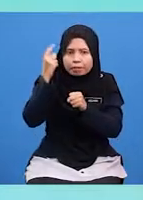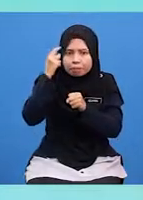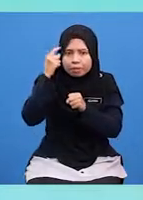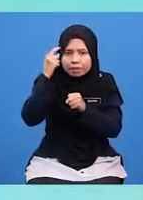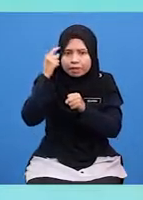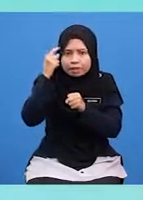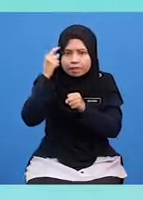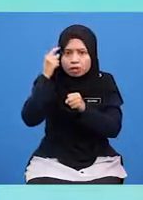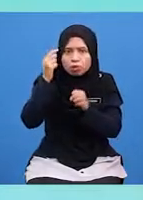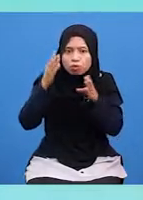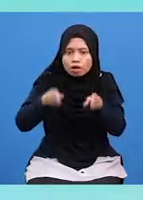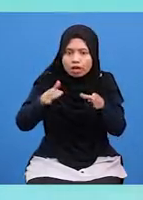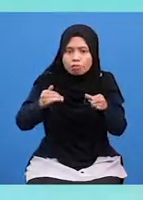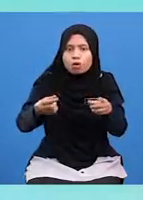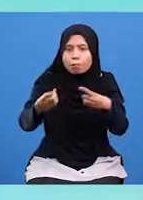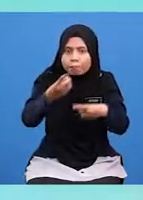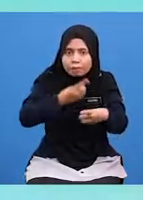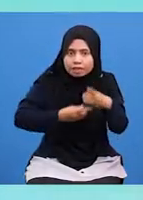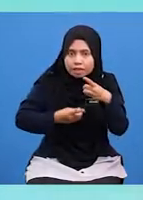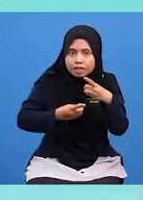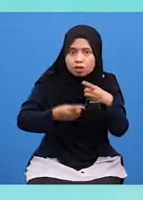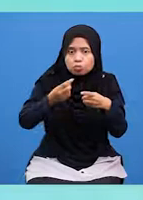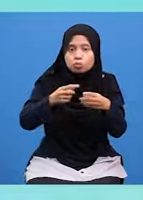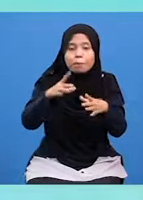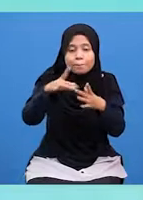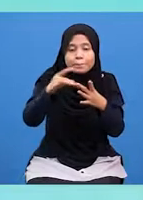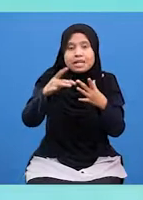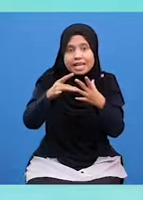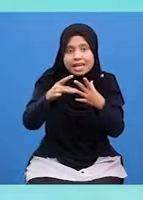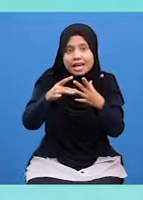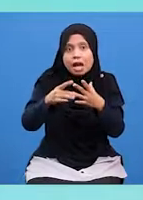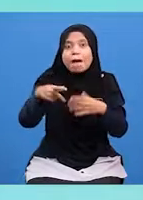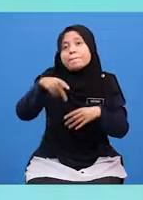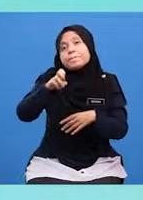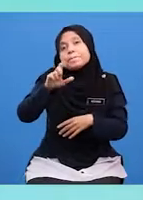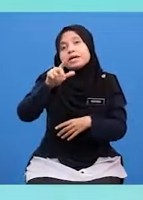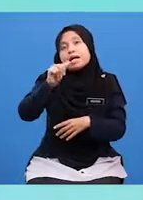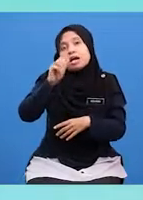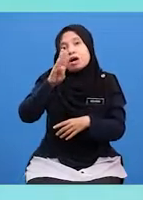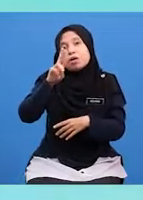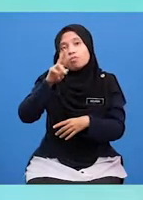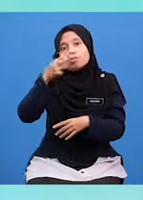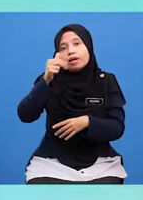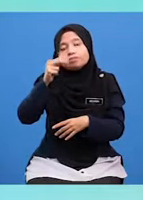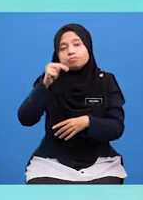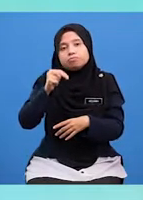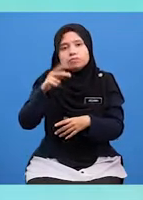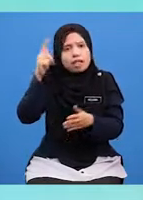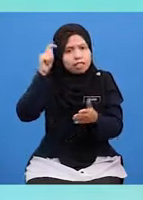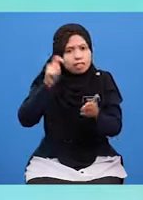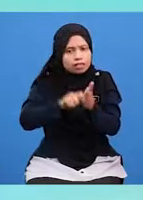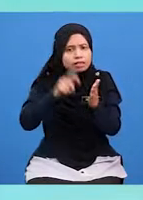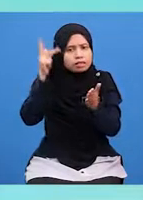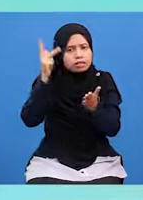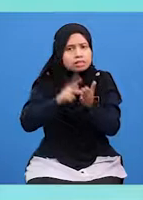saudagar ketika memilih pengkalan pelabuhan untuk disinggahi oleh mereka. Beliau terkenal